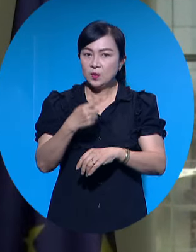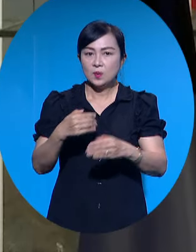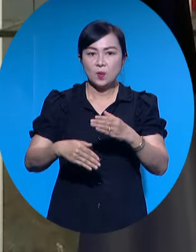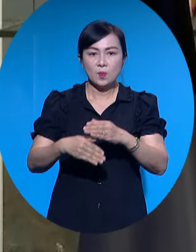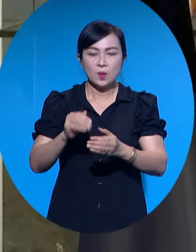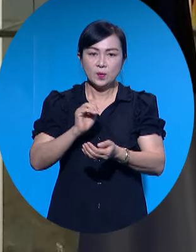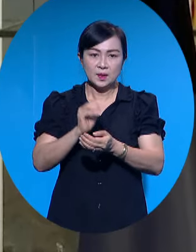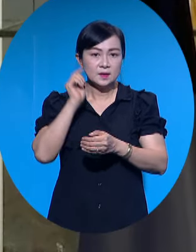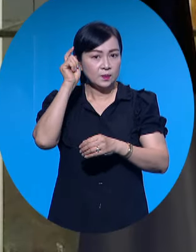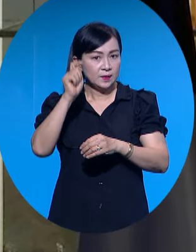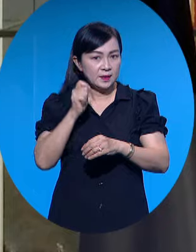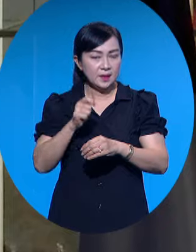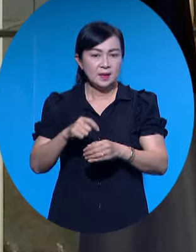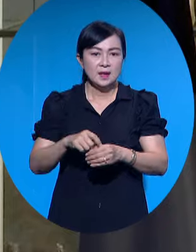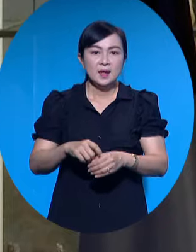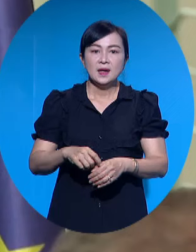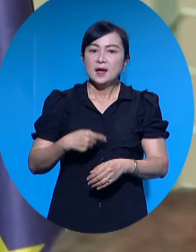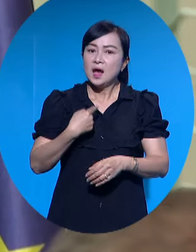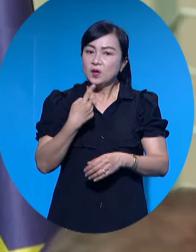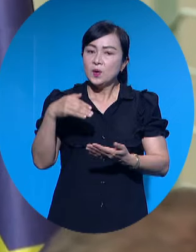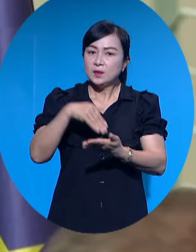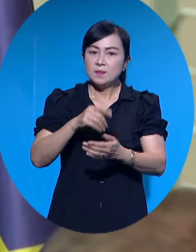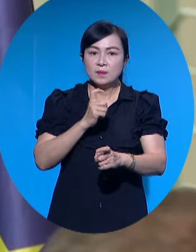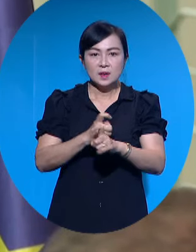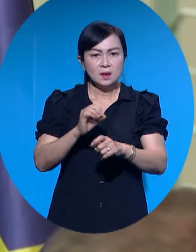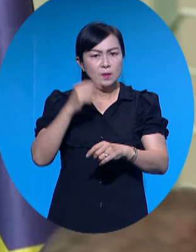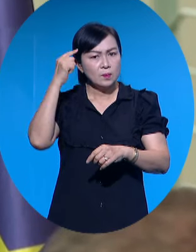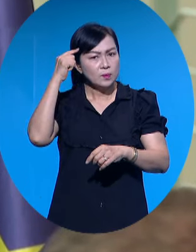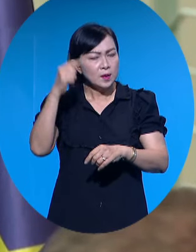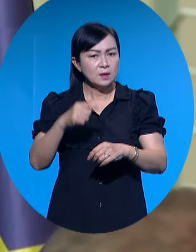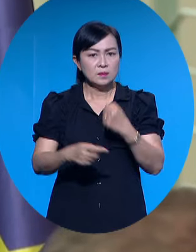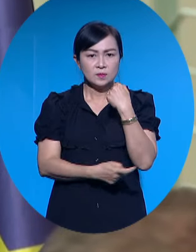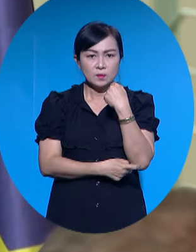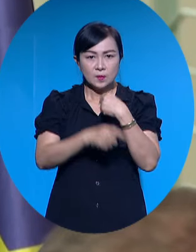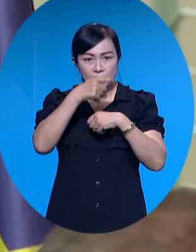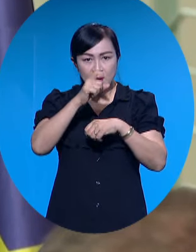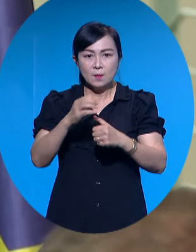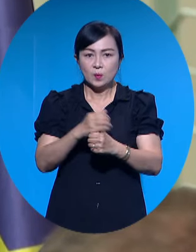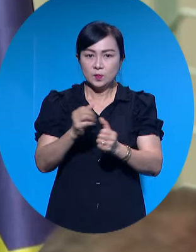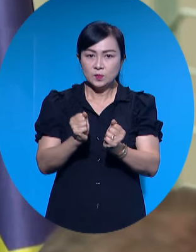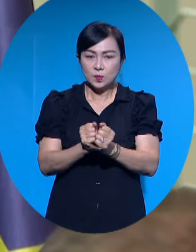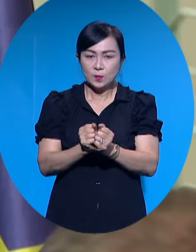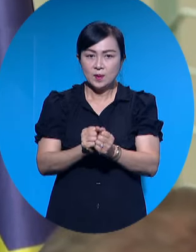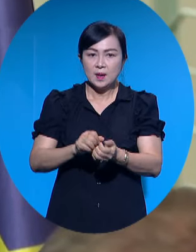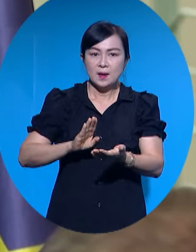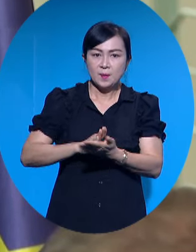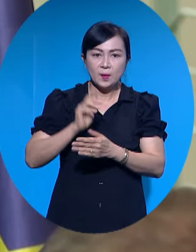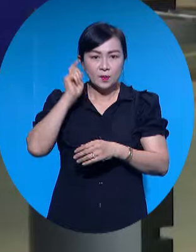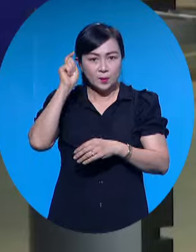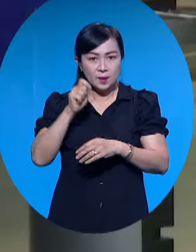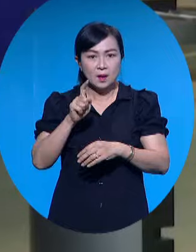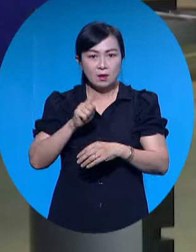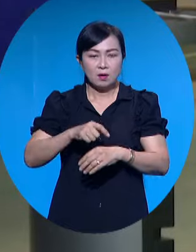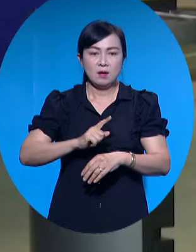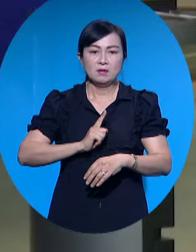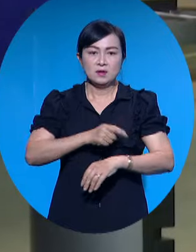sự ủng hộ dành cho Ukraine, đồng thời nhấn mạnh Đức không có ý định gây hấn với Nga. Mục đích chung của các đồng minh là đảm bảo Ukraine có